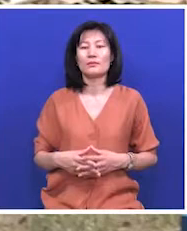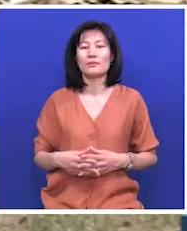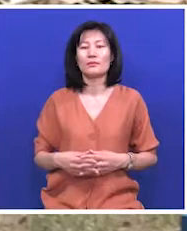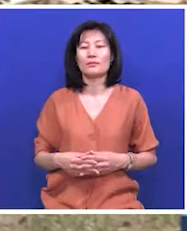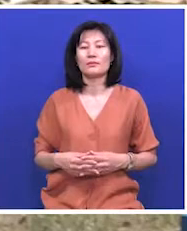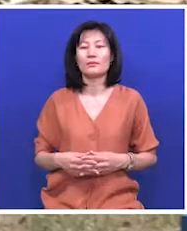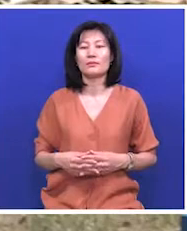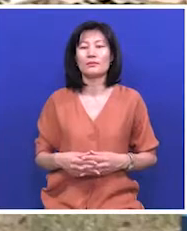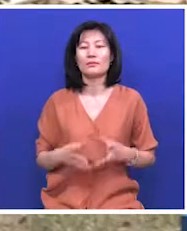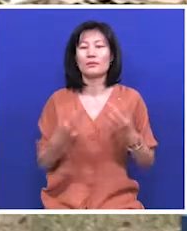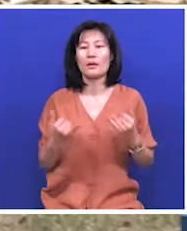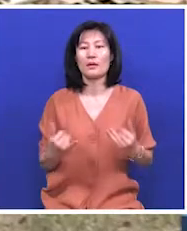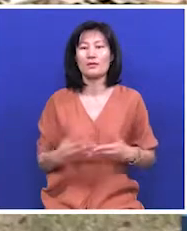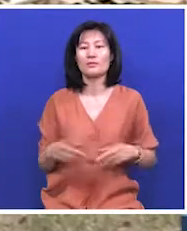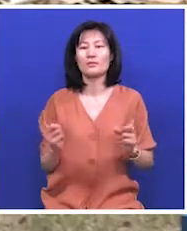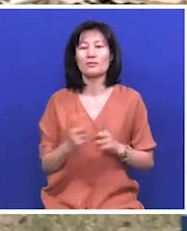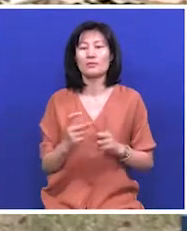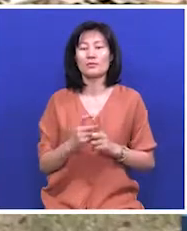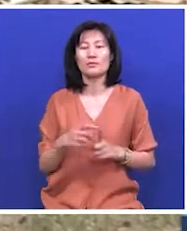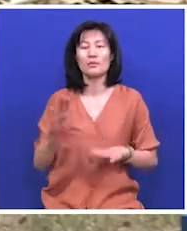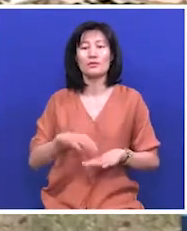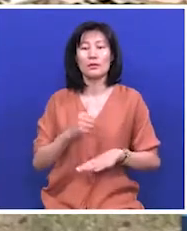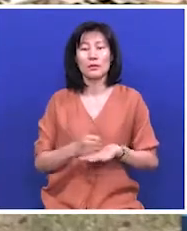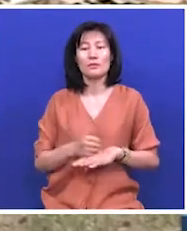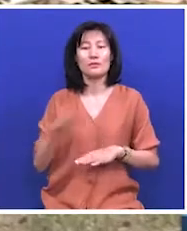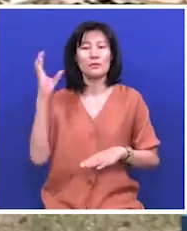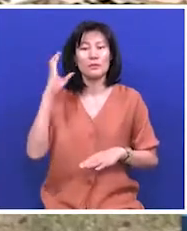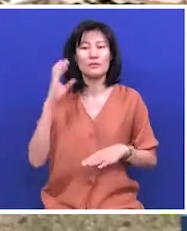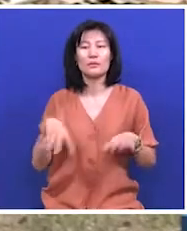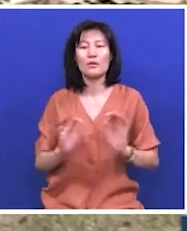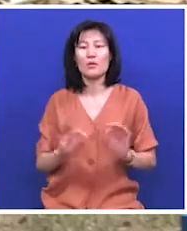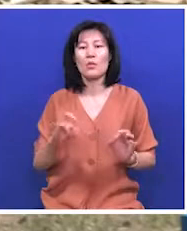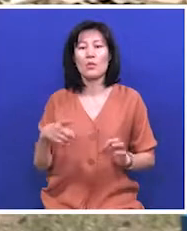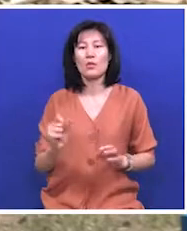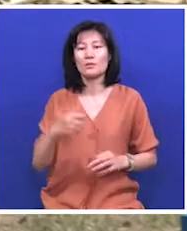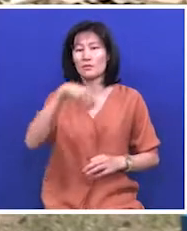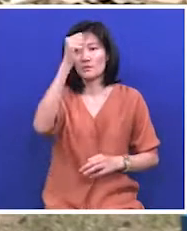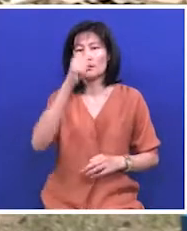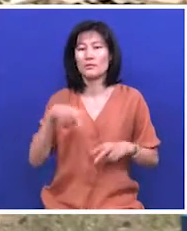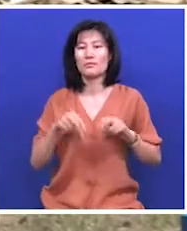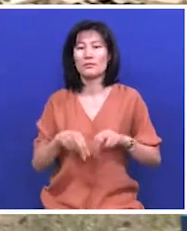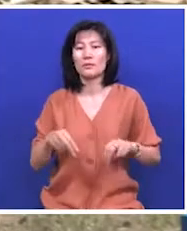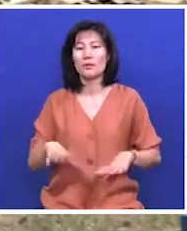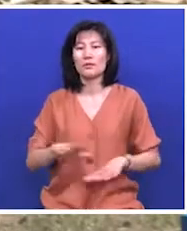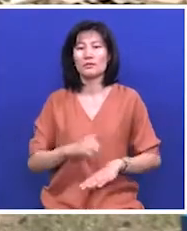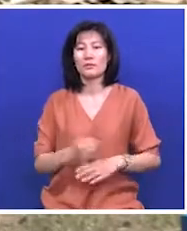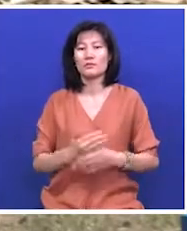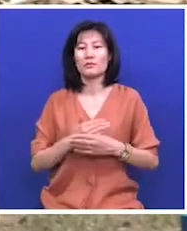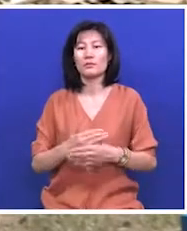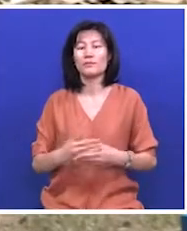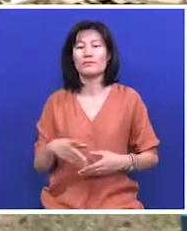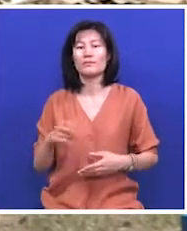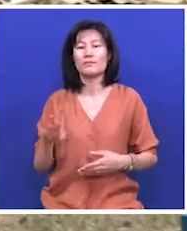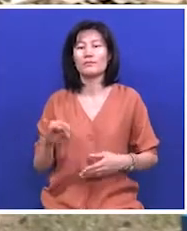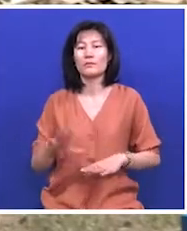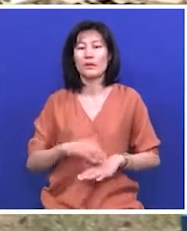негізі. Қазір осы сөз естіп, жақсы жаңалықты естіп, ораза айында мына президентіміз де жақсылық қылып отыр